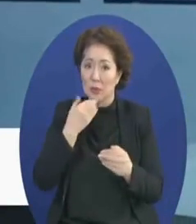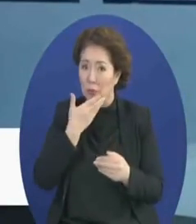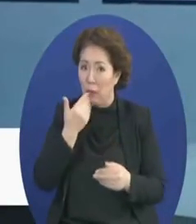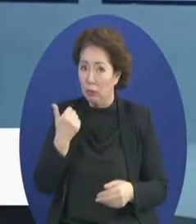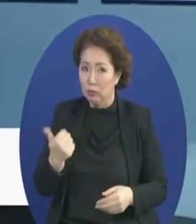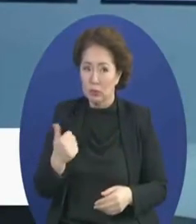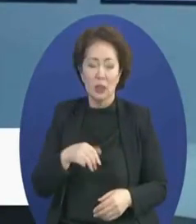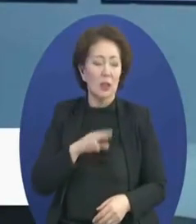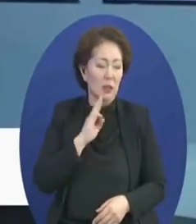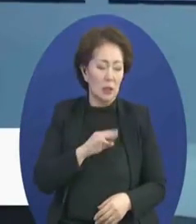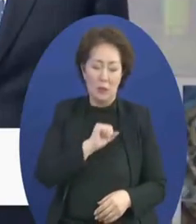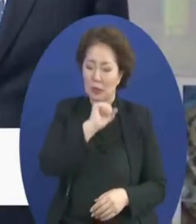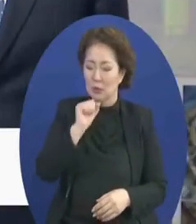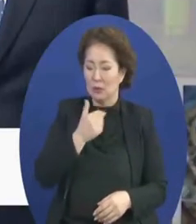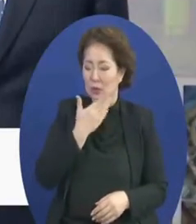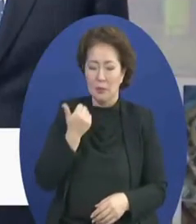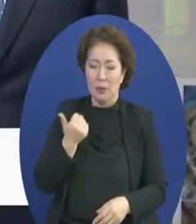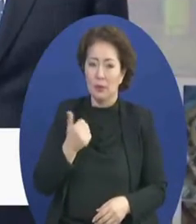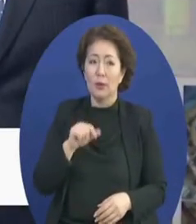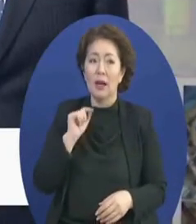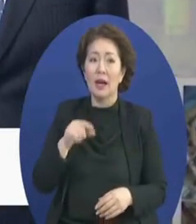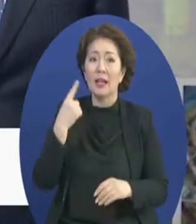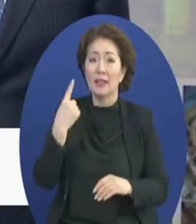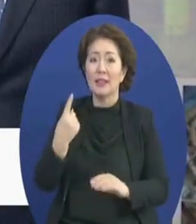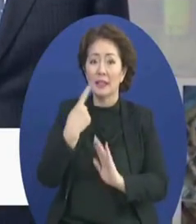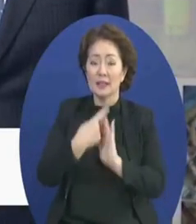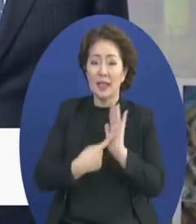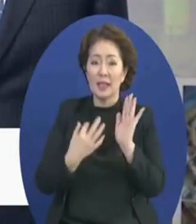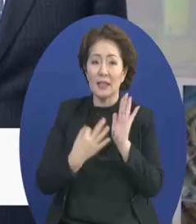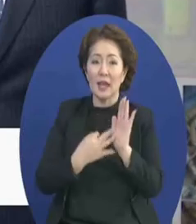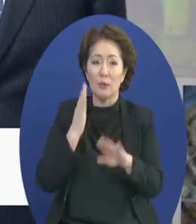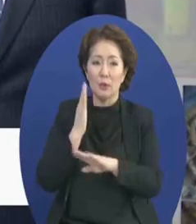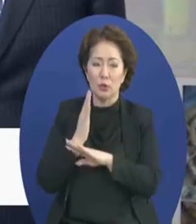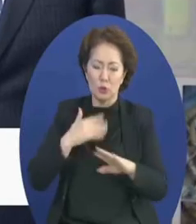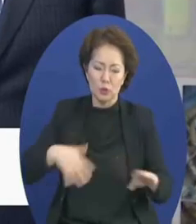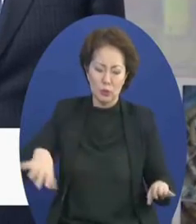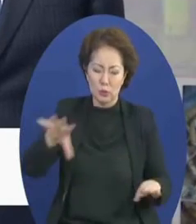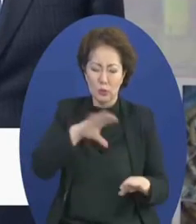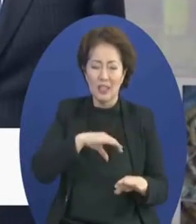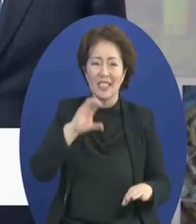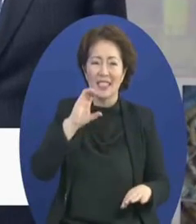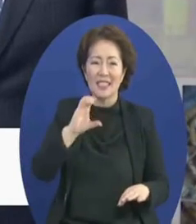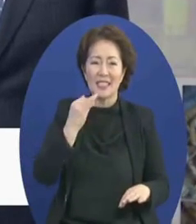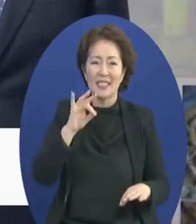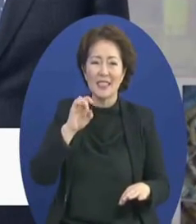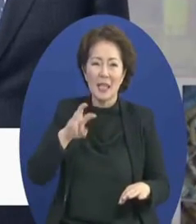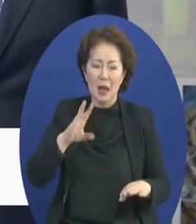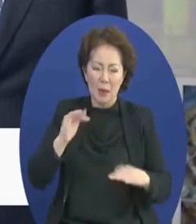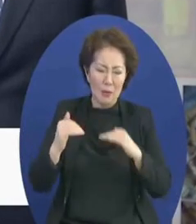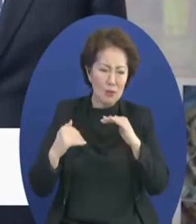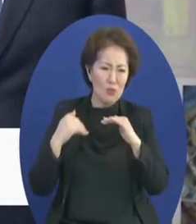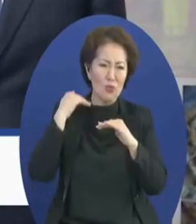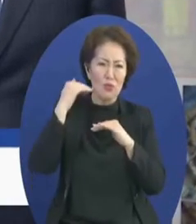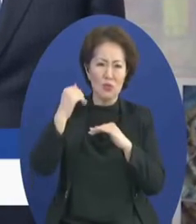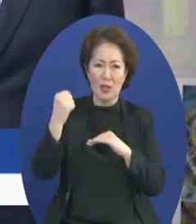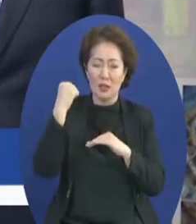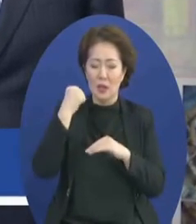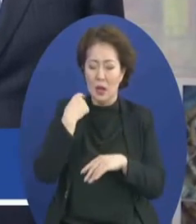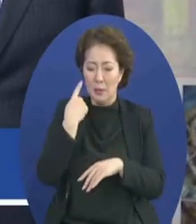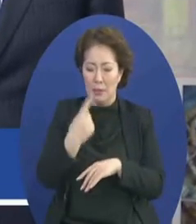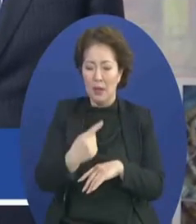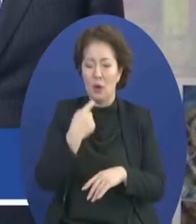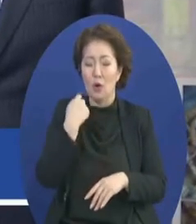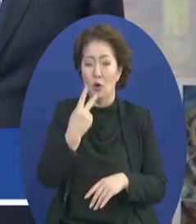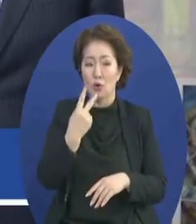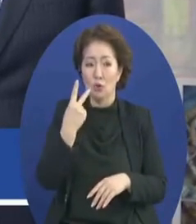ээ. Ер нь бол асуудал бол байхгүй. 1 сарын 8-нд системийн оргил ачаал 1220 мегаватт хүрэхэд энэ 1220